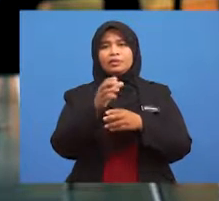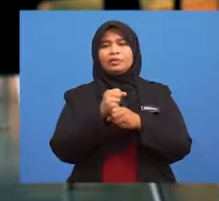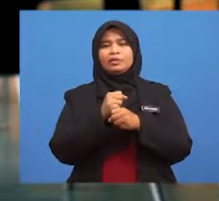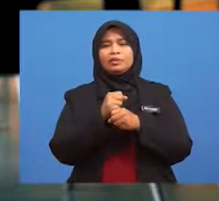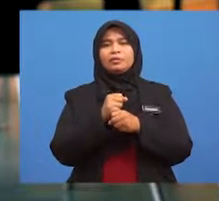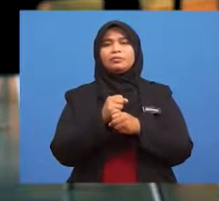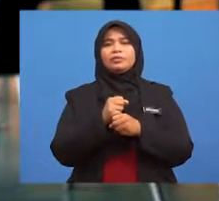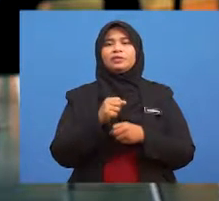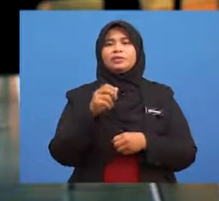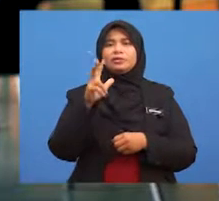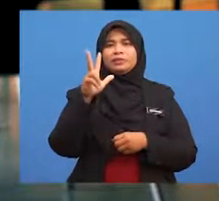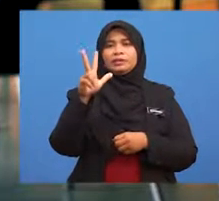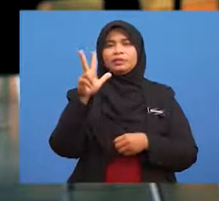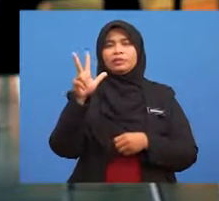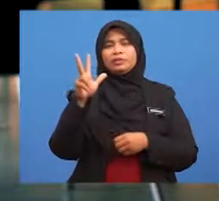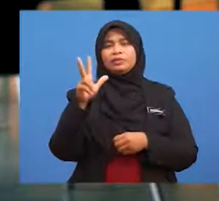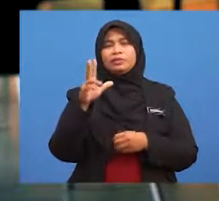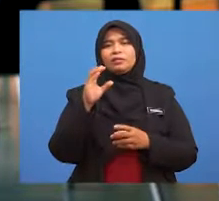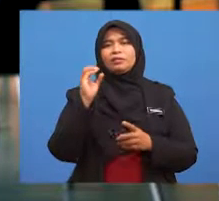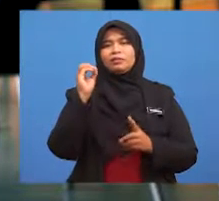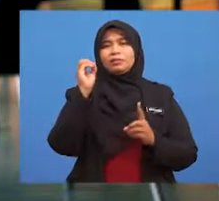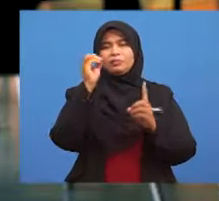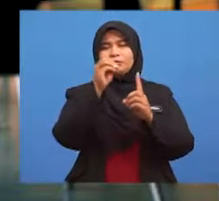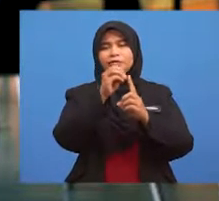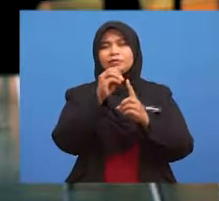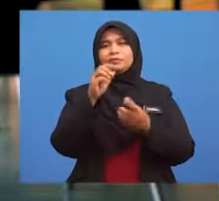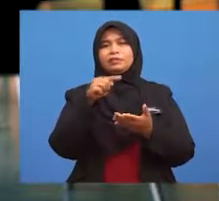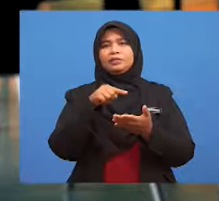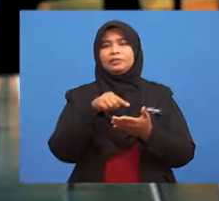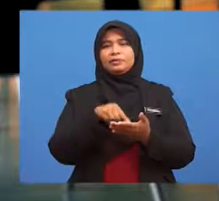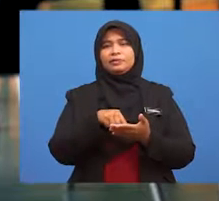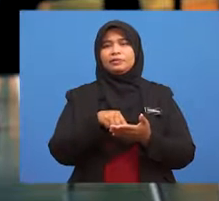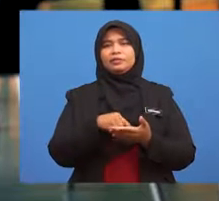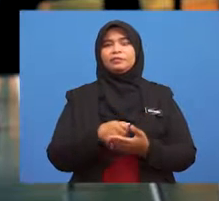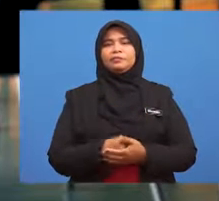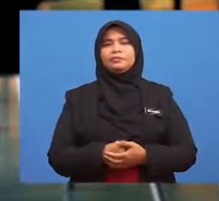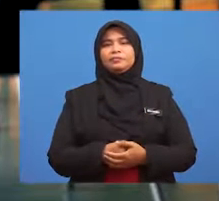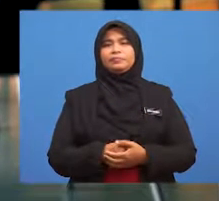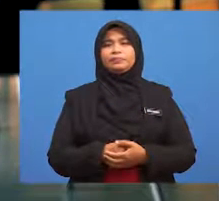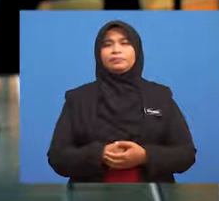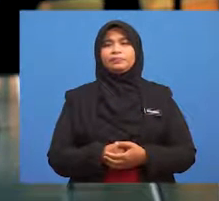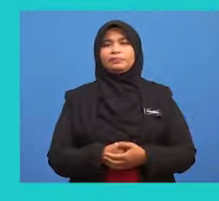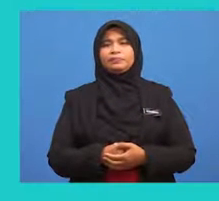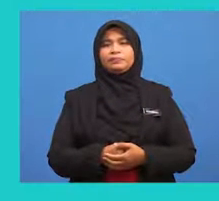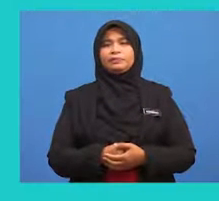menguasai ketiga-tiga objektif pembelajaran yang telah cikgu nyatakan sebentar tadi.